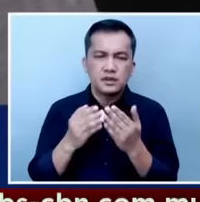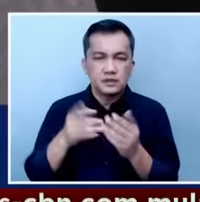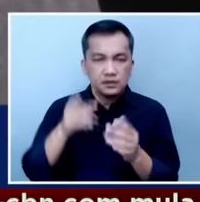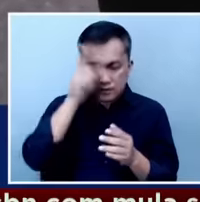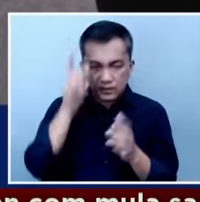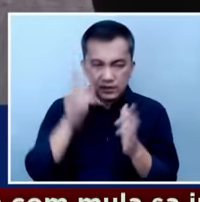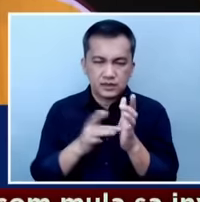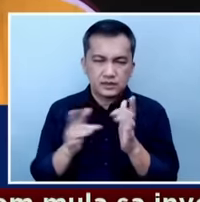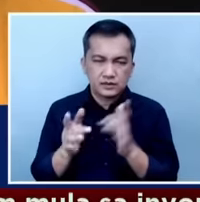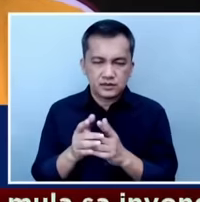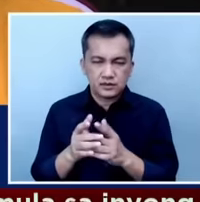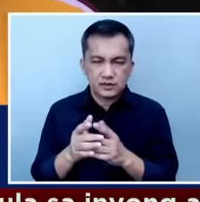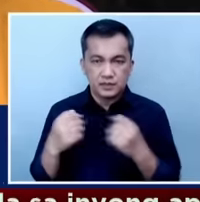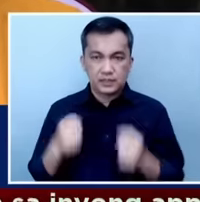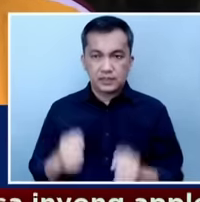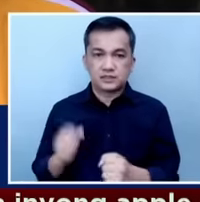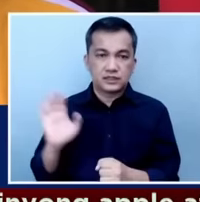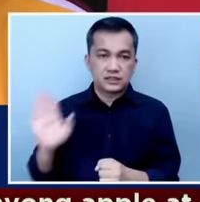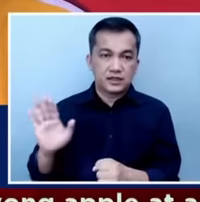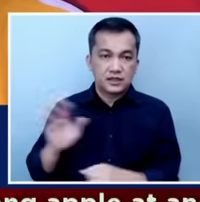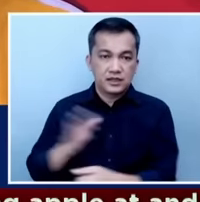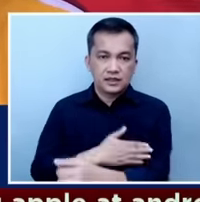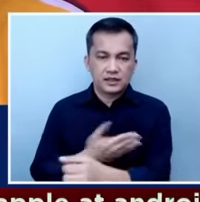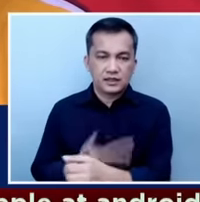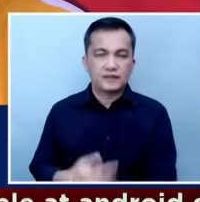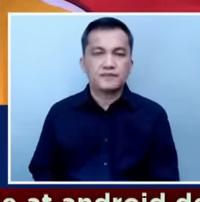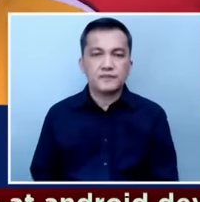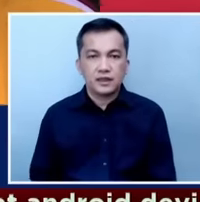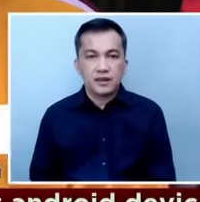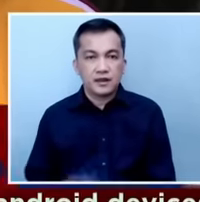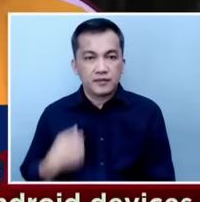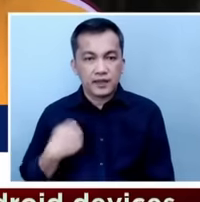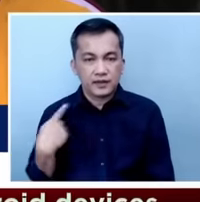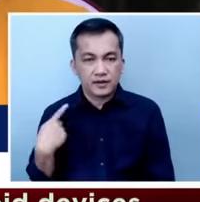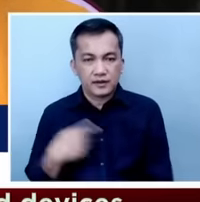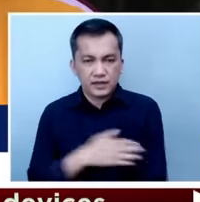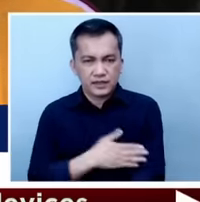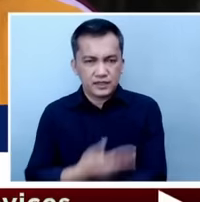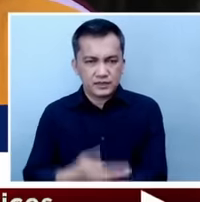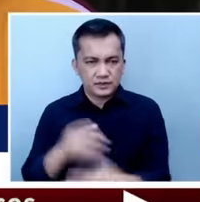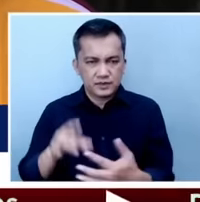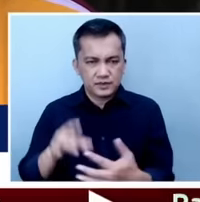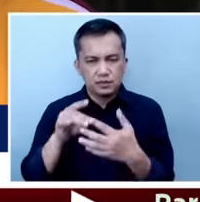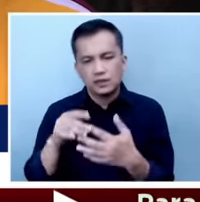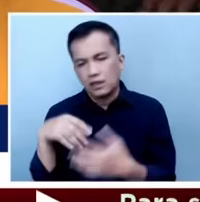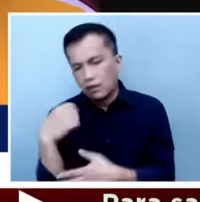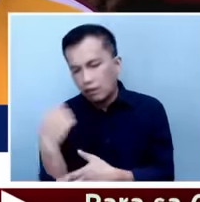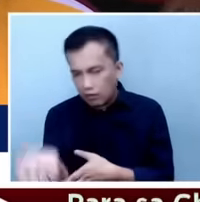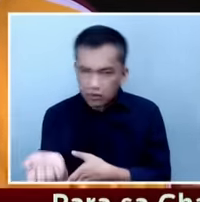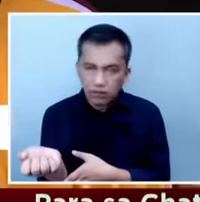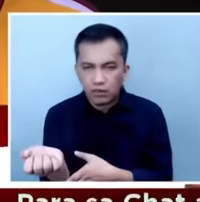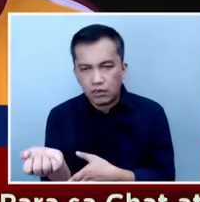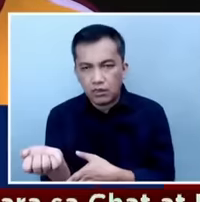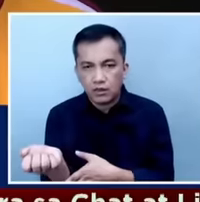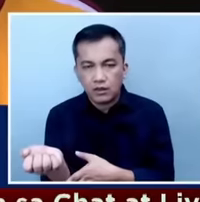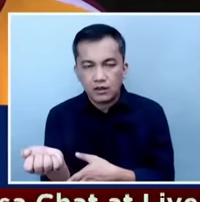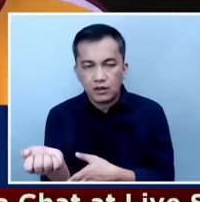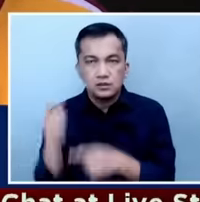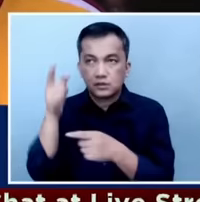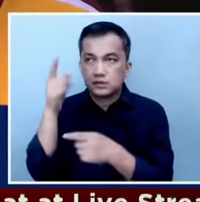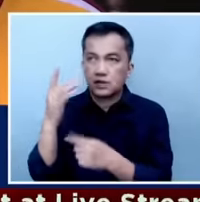kanyang anak. May anak po kasi ako special. Na halos hindi po talaga, lupay-pay po talaga ako. Sa awa ng Diyos